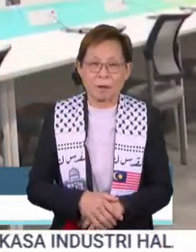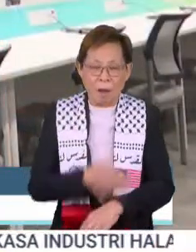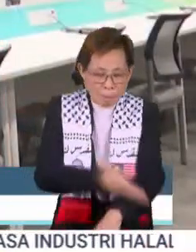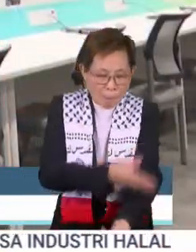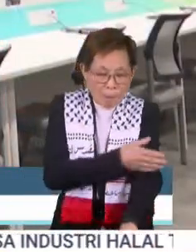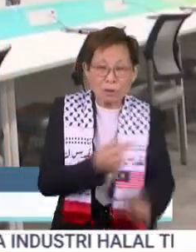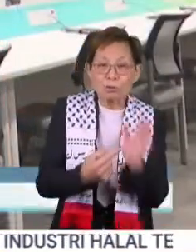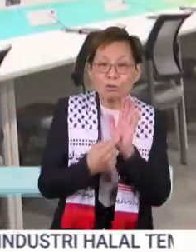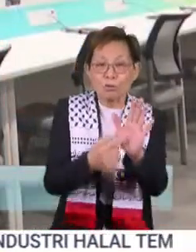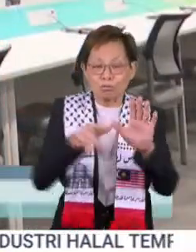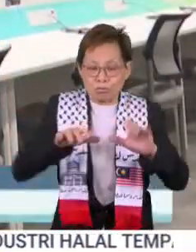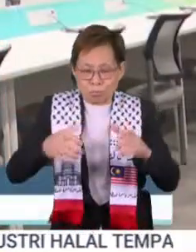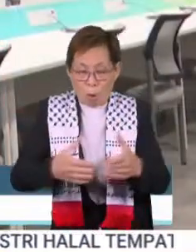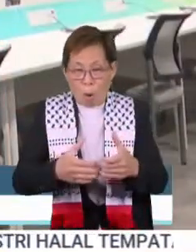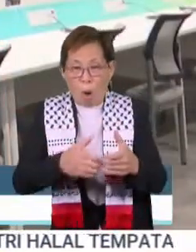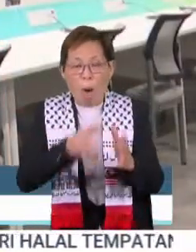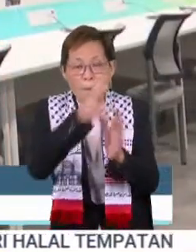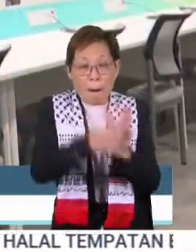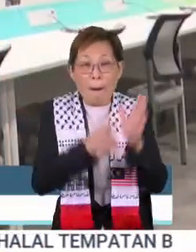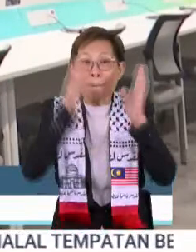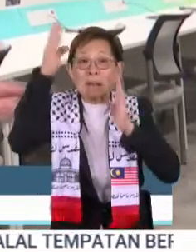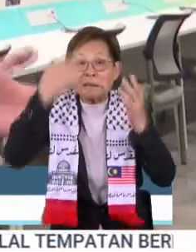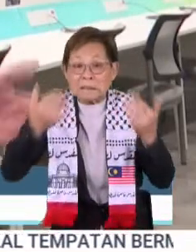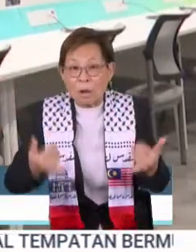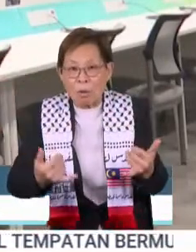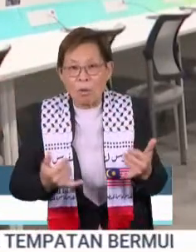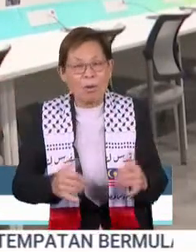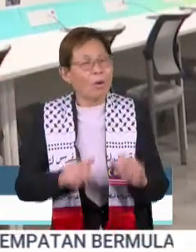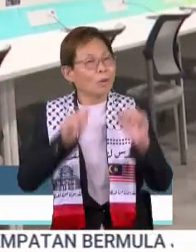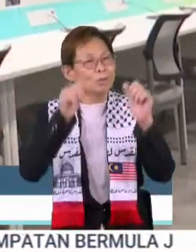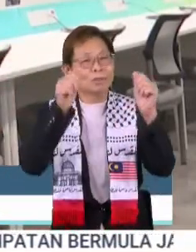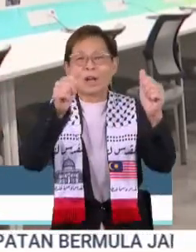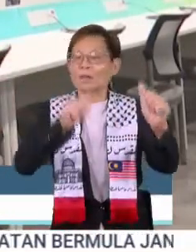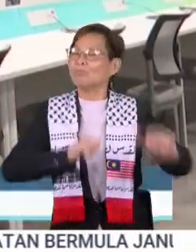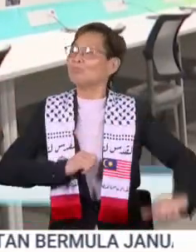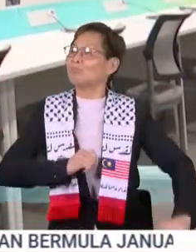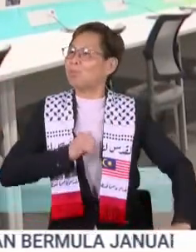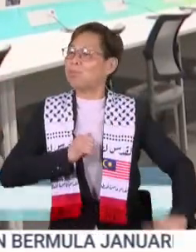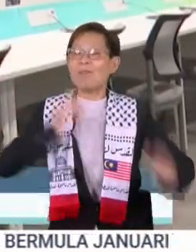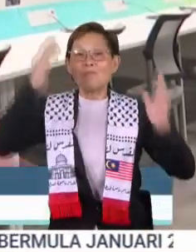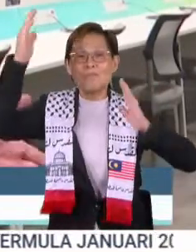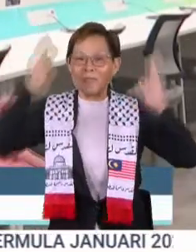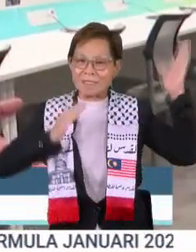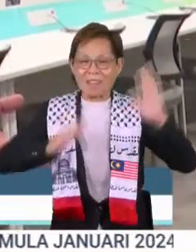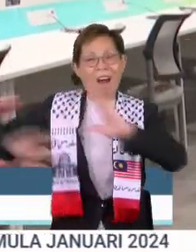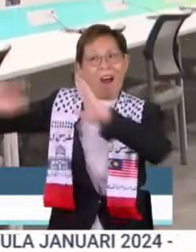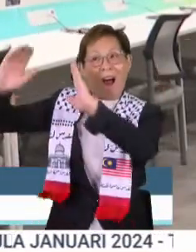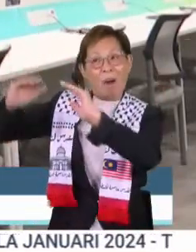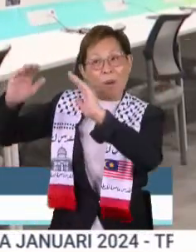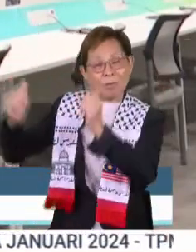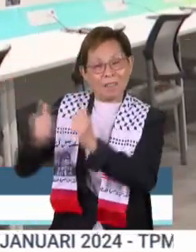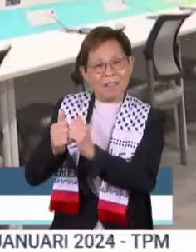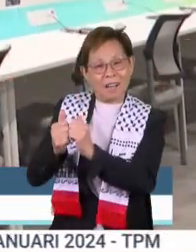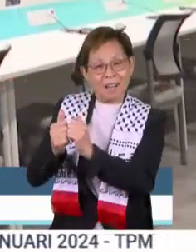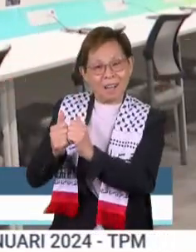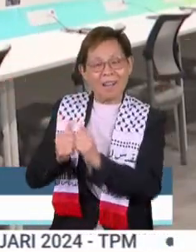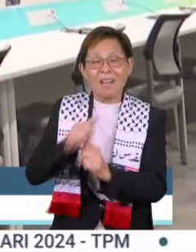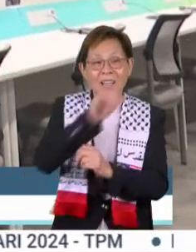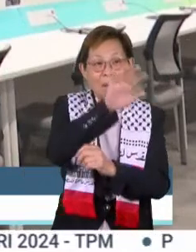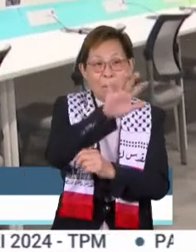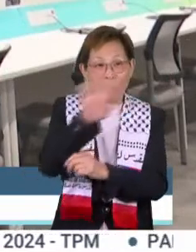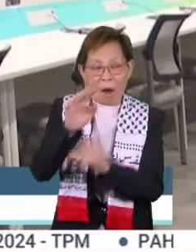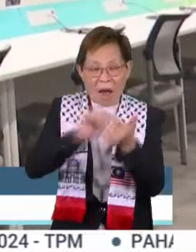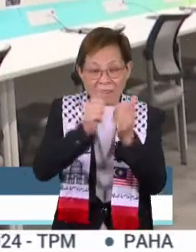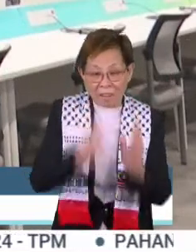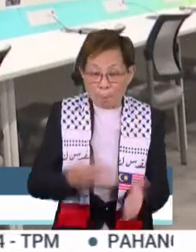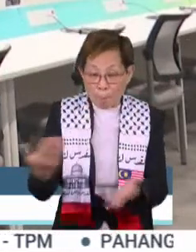Prestasi yang ditampilkan oleh kontinjen para negara kali ini adalah satu perkara yang membanggakan negara. Diharapkan dengan kehadiran 54